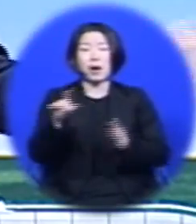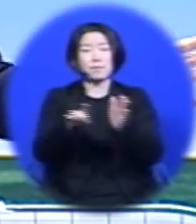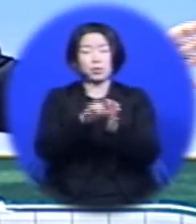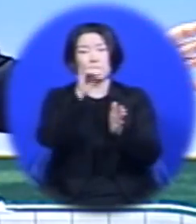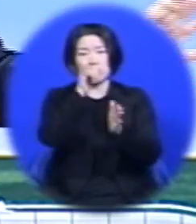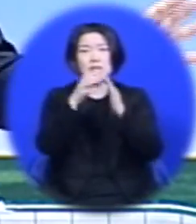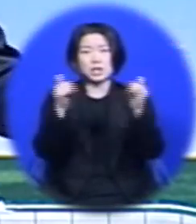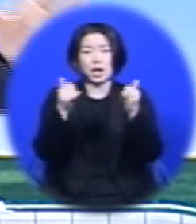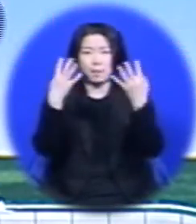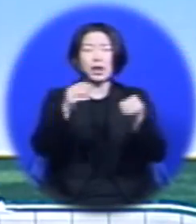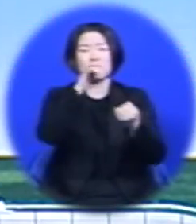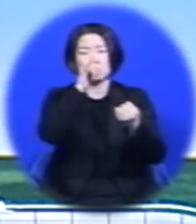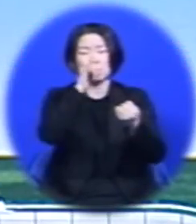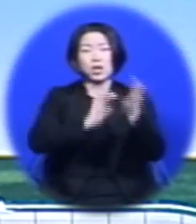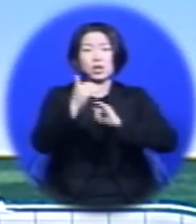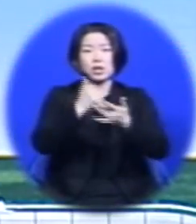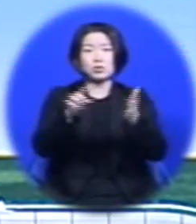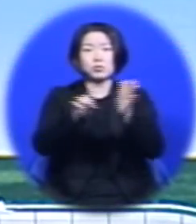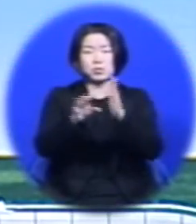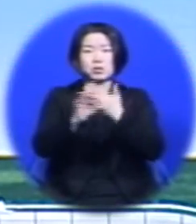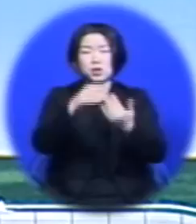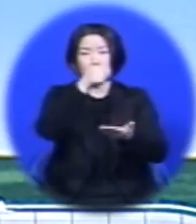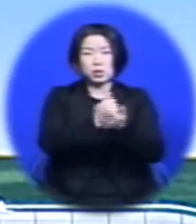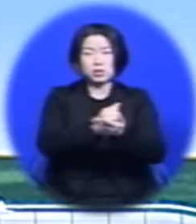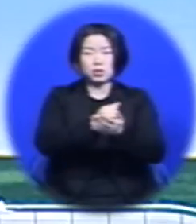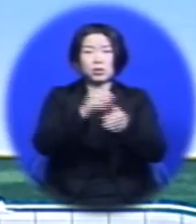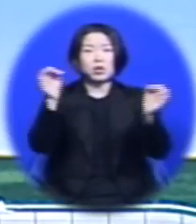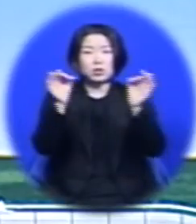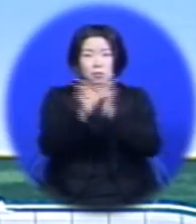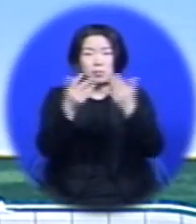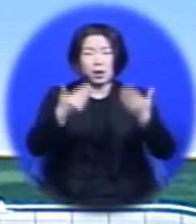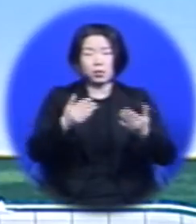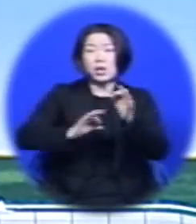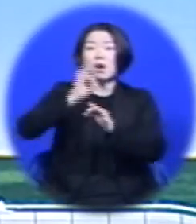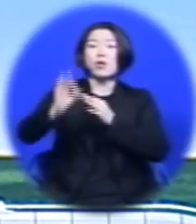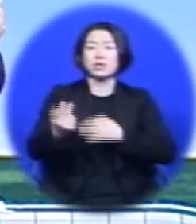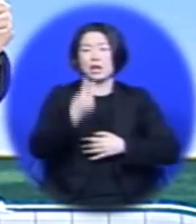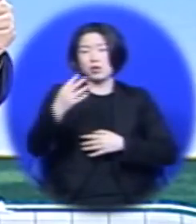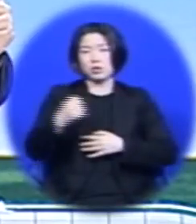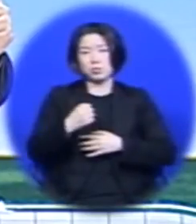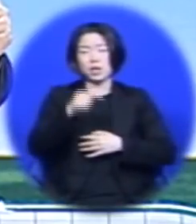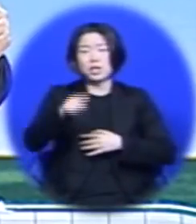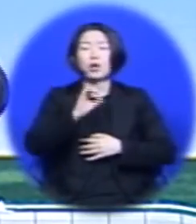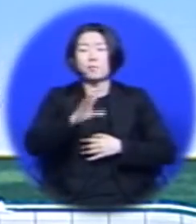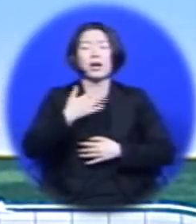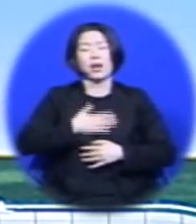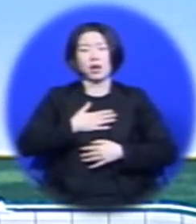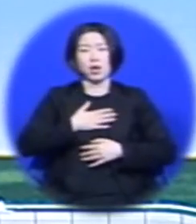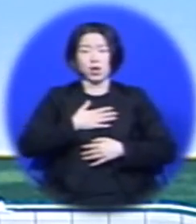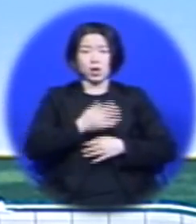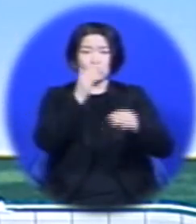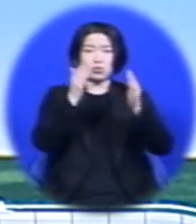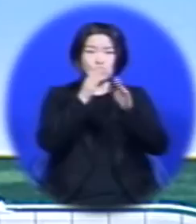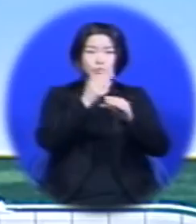분들이 많습니다 예수를 믿으면 죄 에서 속죄 함을 받고 영생을 얻습니다 이것만 않은 거예요 두번째